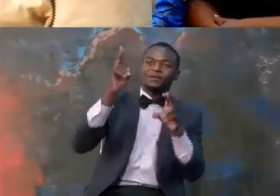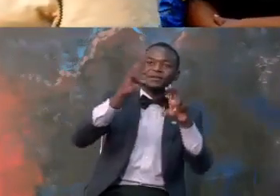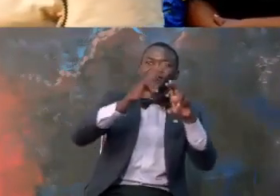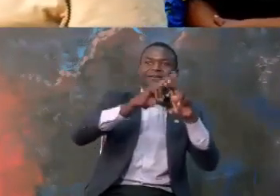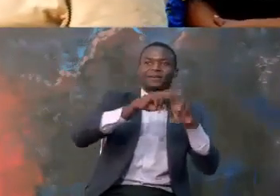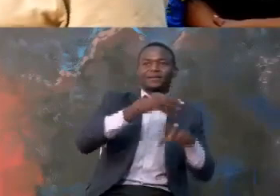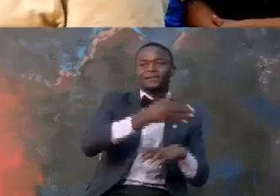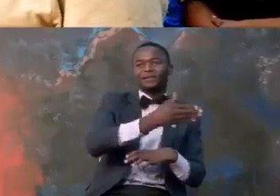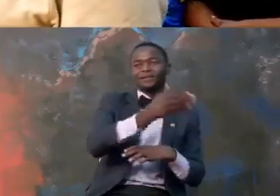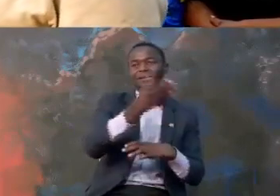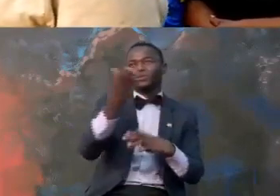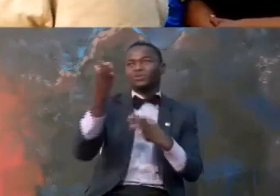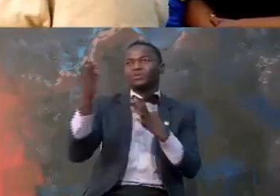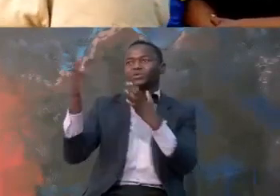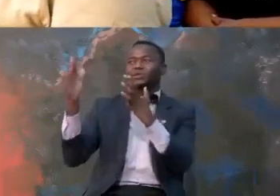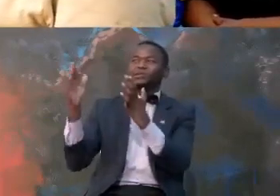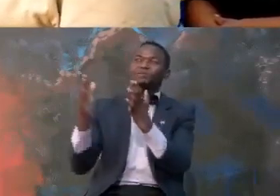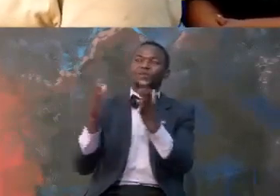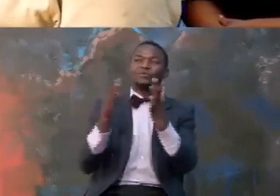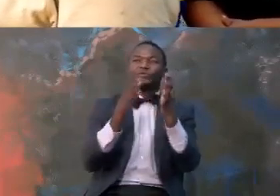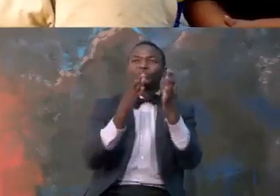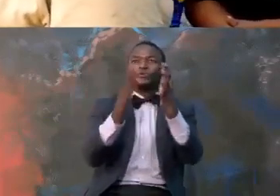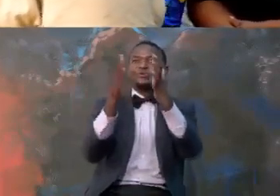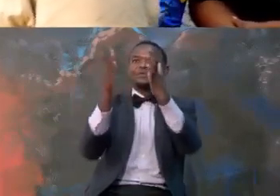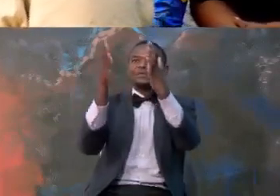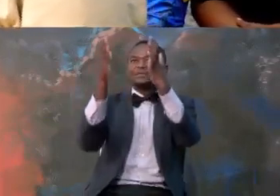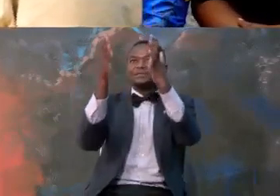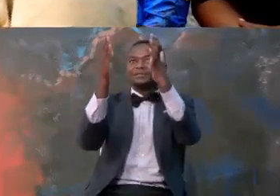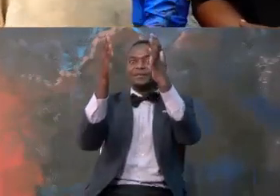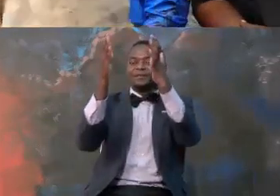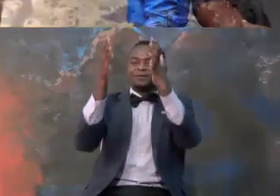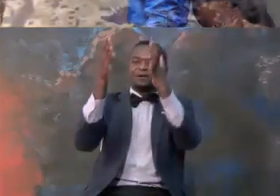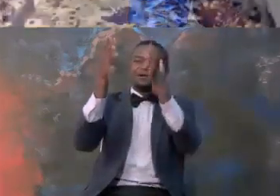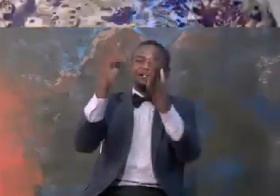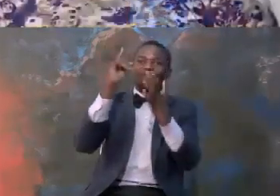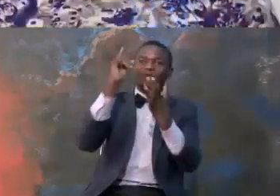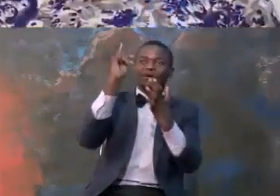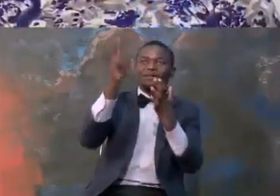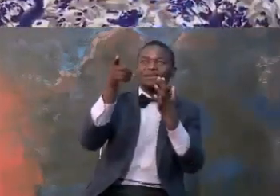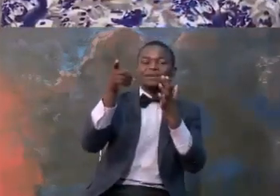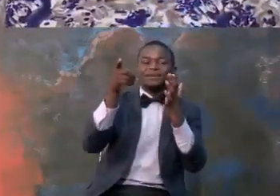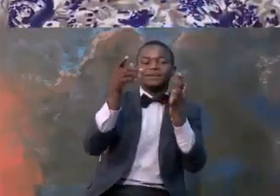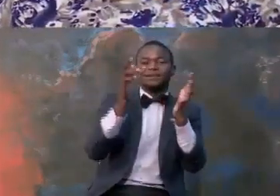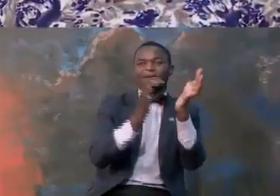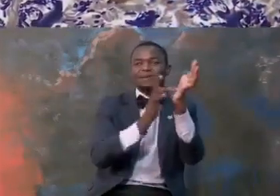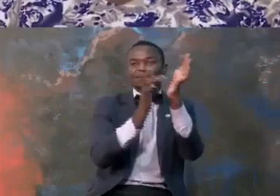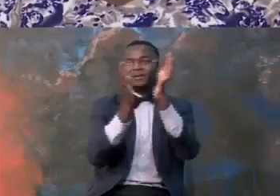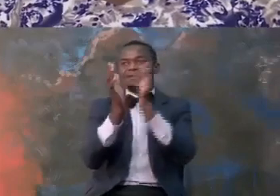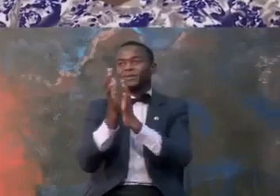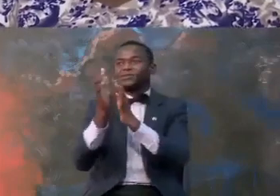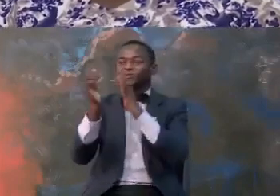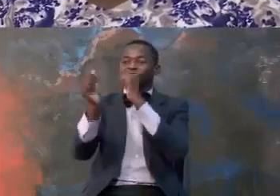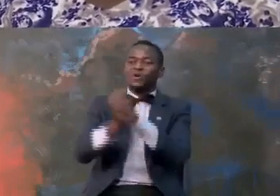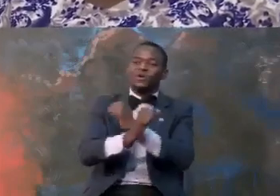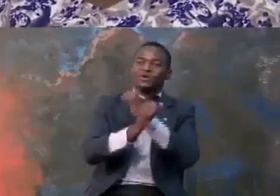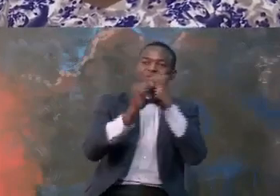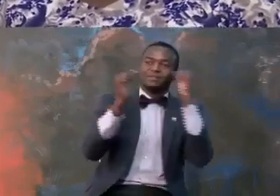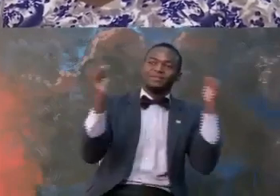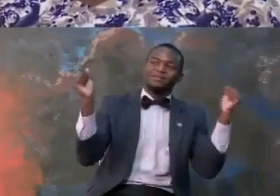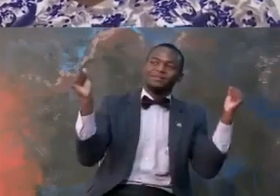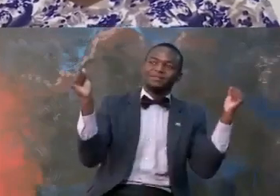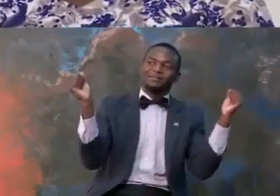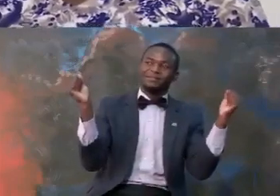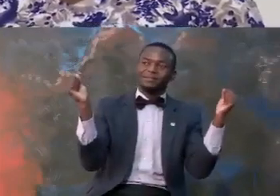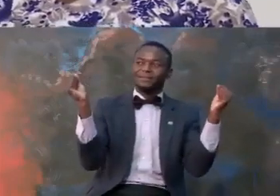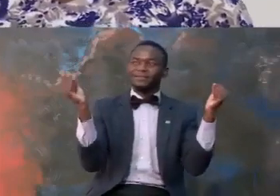makao yetu ni mbinguni, alipo Yesu